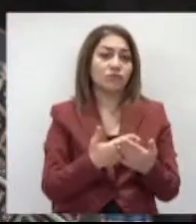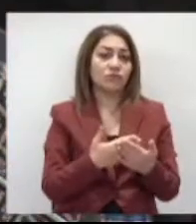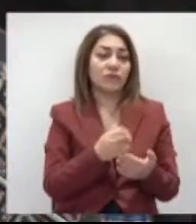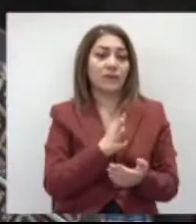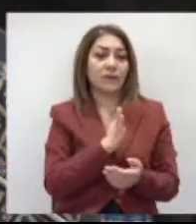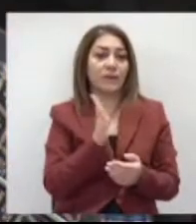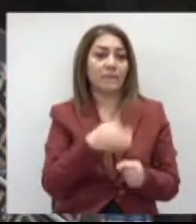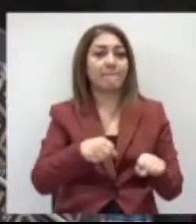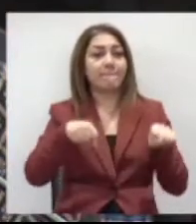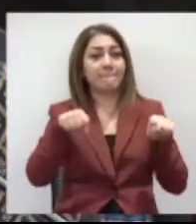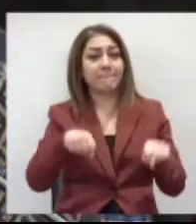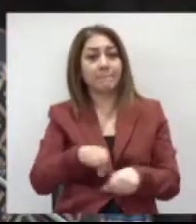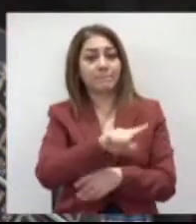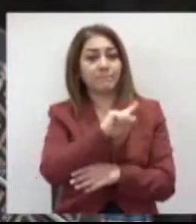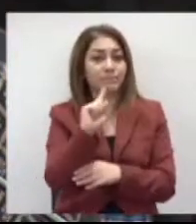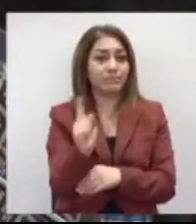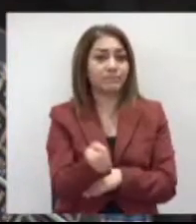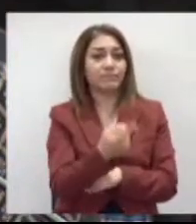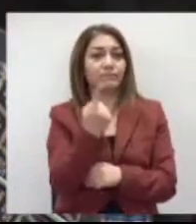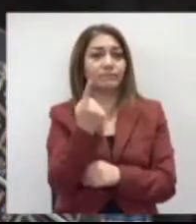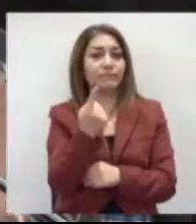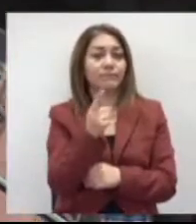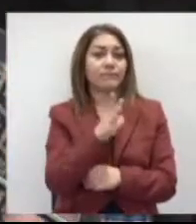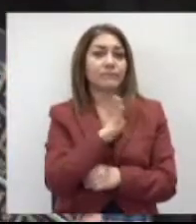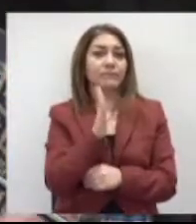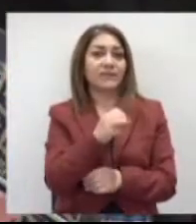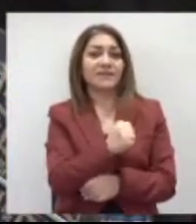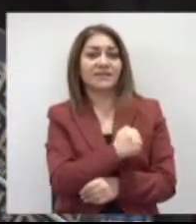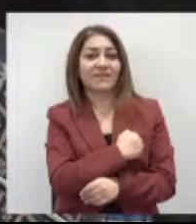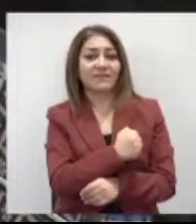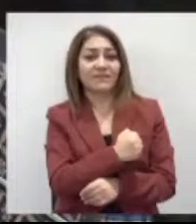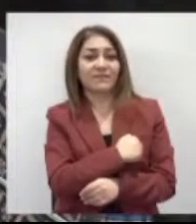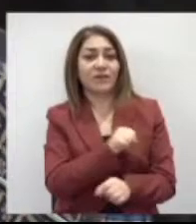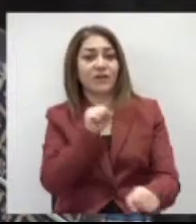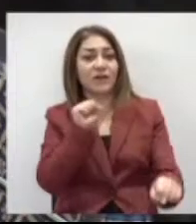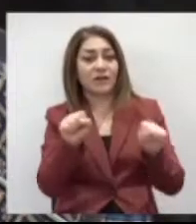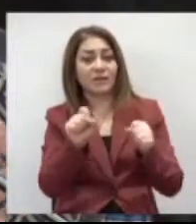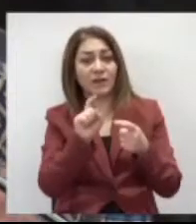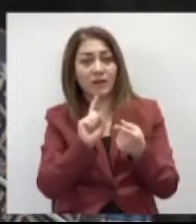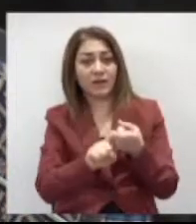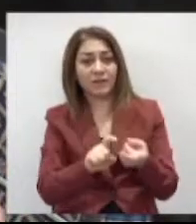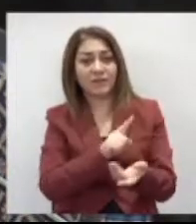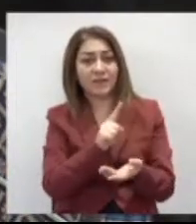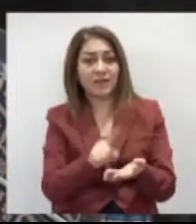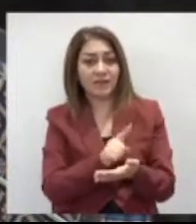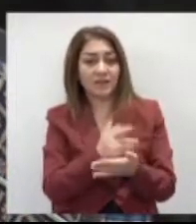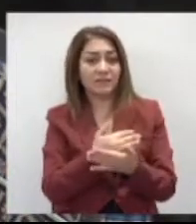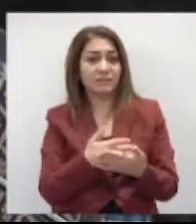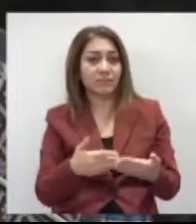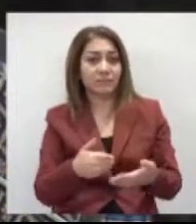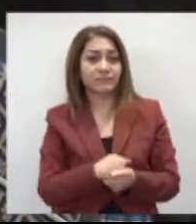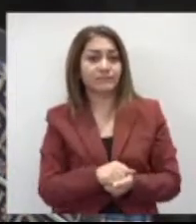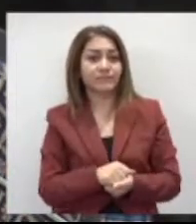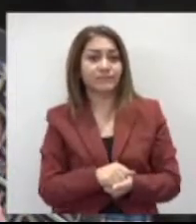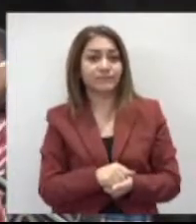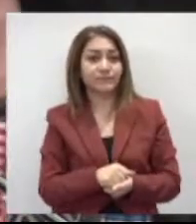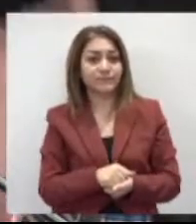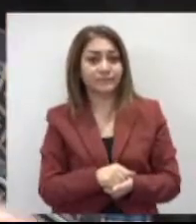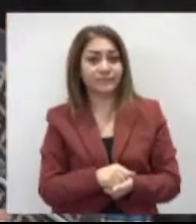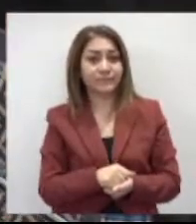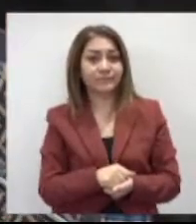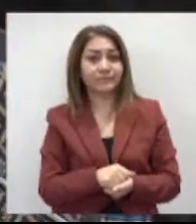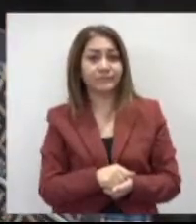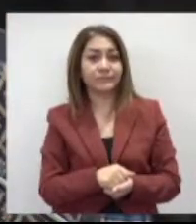լինի դա իրավունքի գերակայությունը, դա կարող է լինել օրինակ զինված ուժերի կառավարման հետ կապված հարցերը եւ այլն, եւ բնականաբար